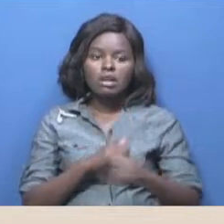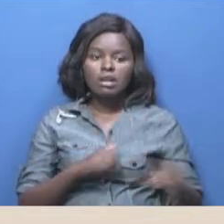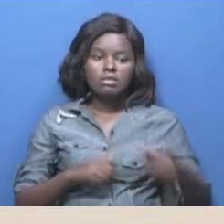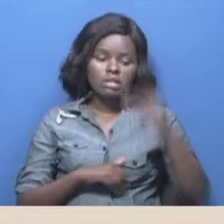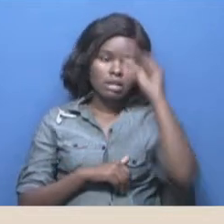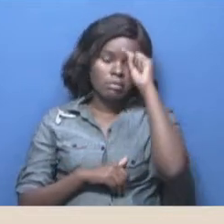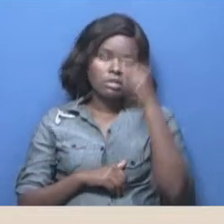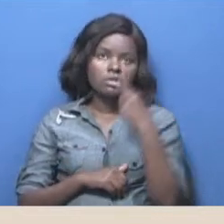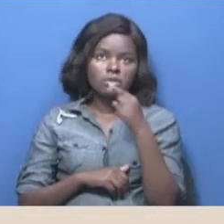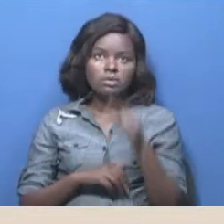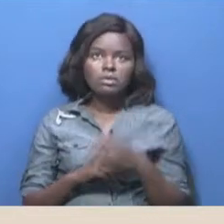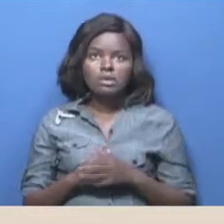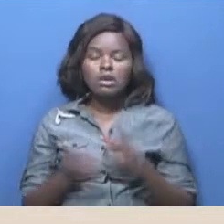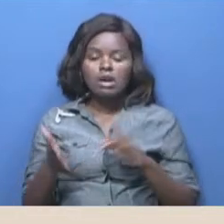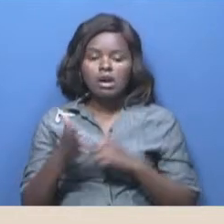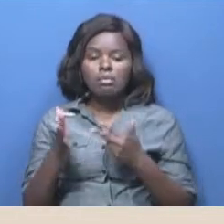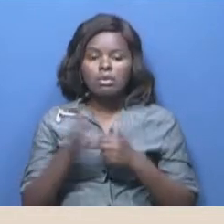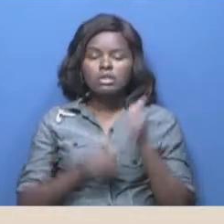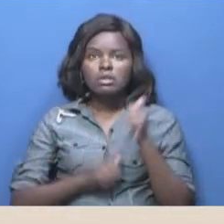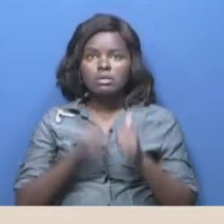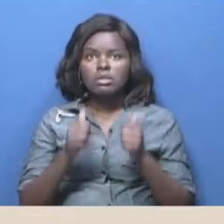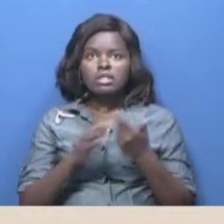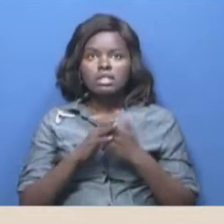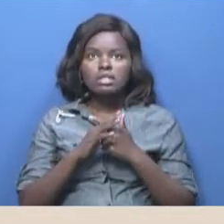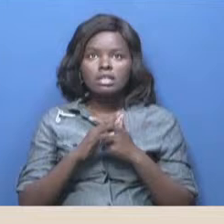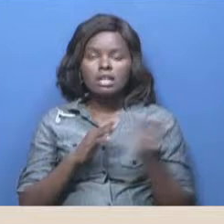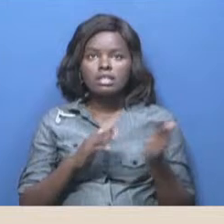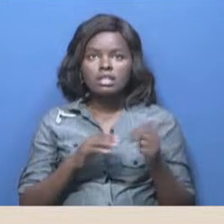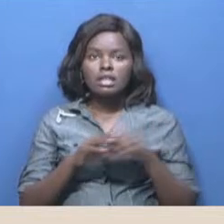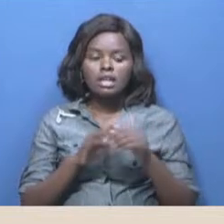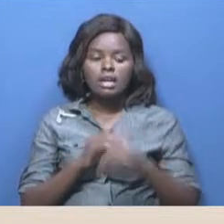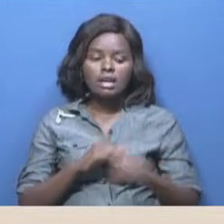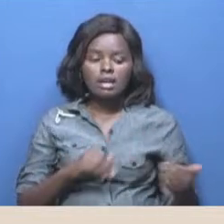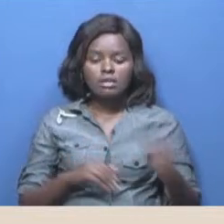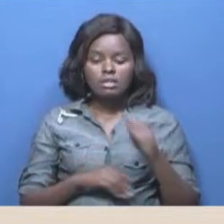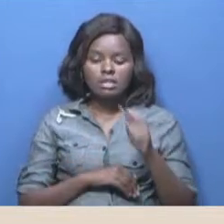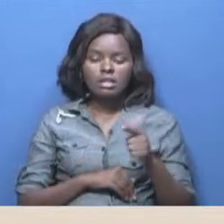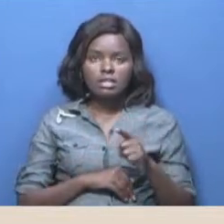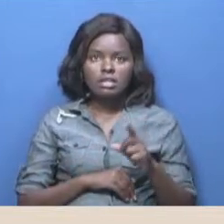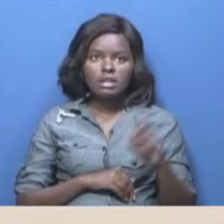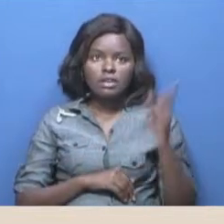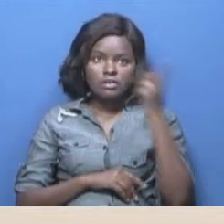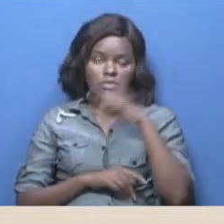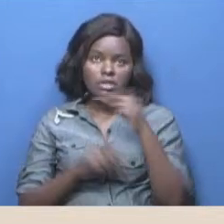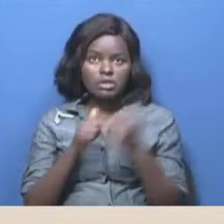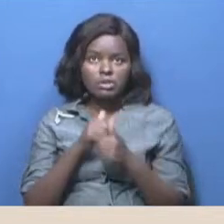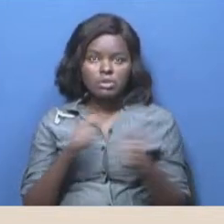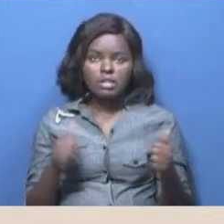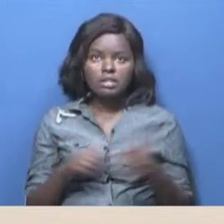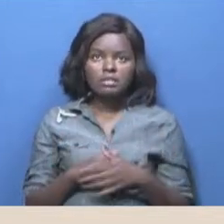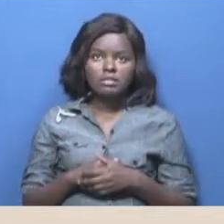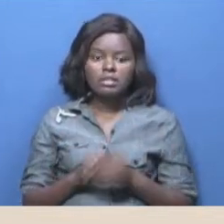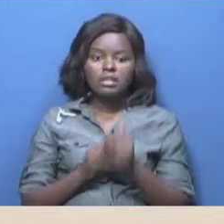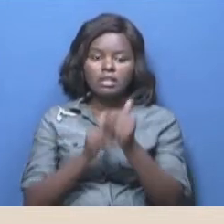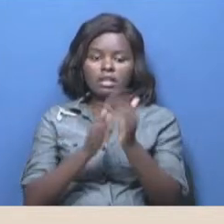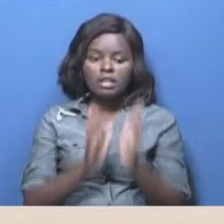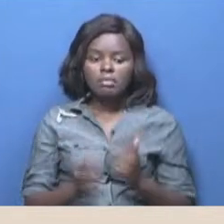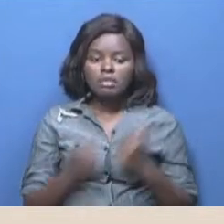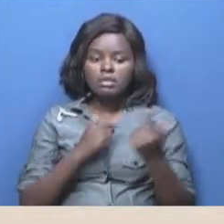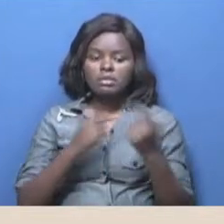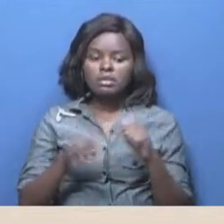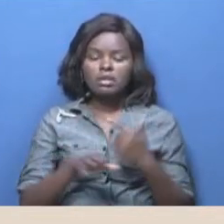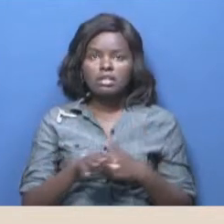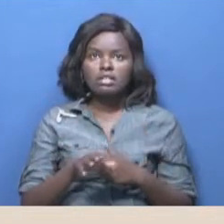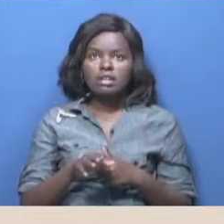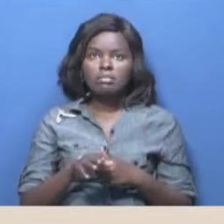niguo gutigirira tabarira iria ciothe ciambiriirie thiini wa kaunti ino ni ciakorwo cikirikirira. Atongoria aya mekwaragia hingo ya